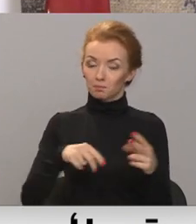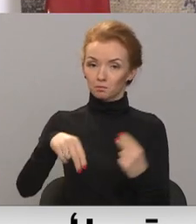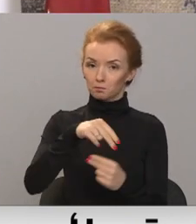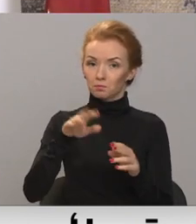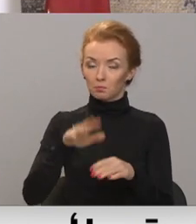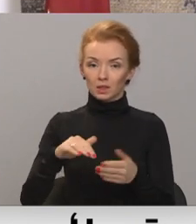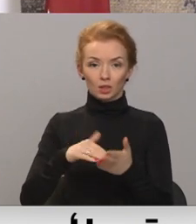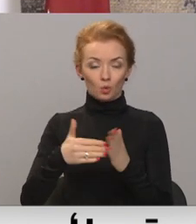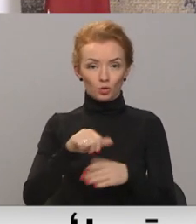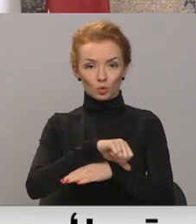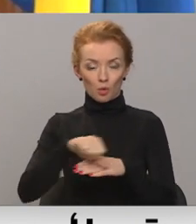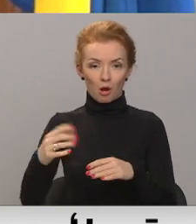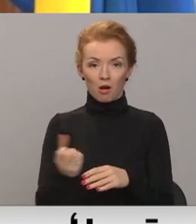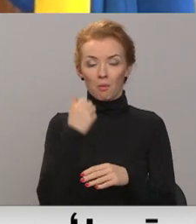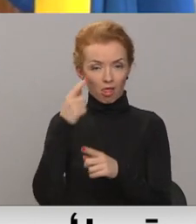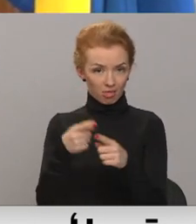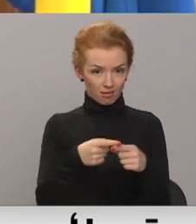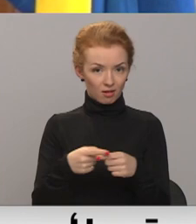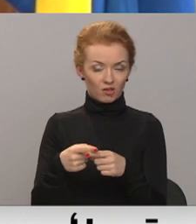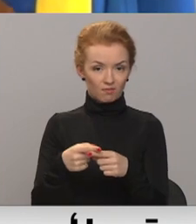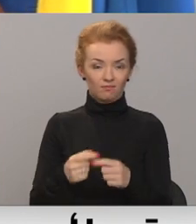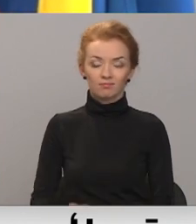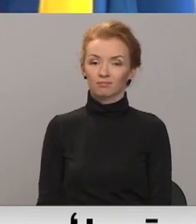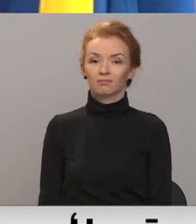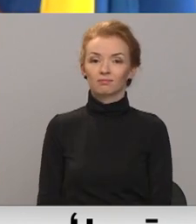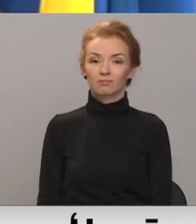uz robežām ar Baltkrieviju.